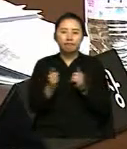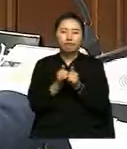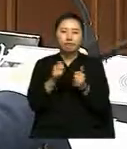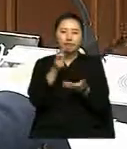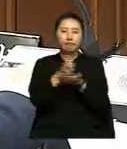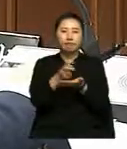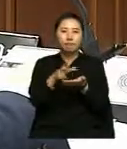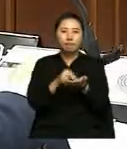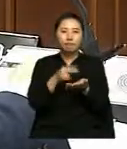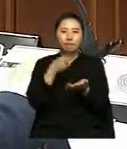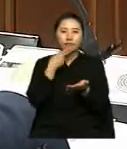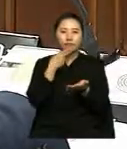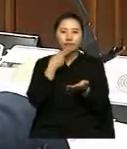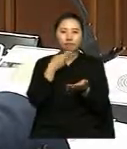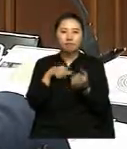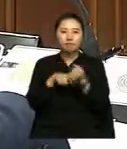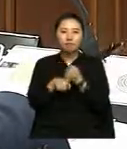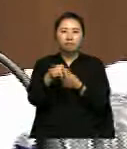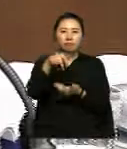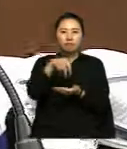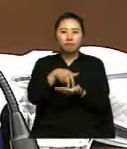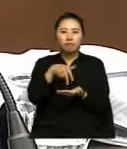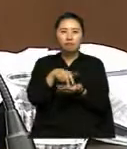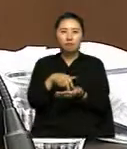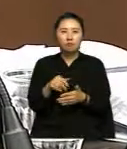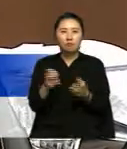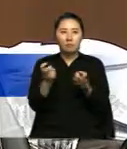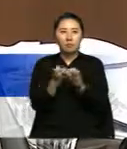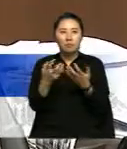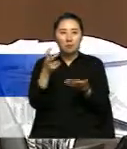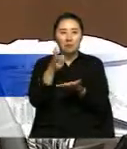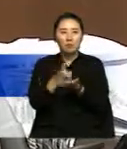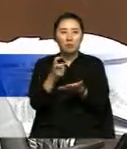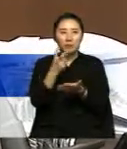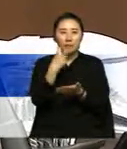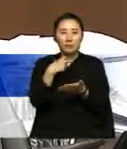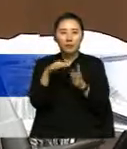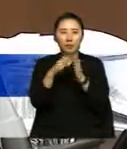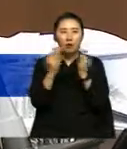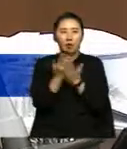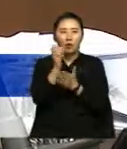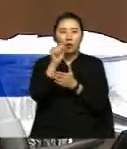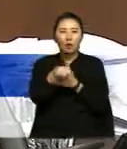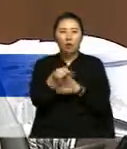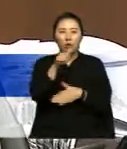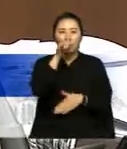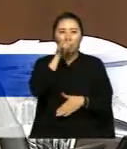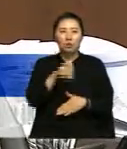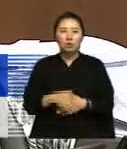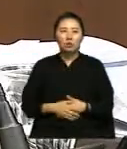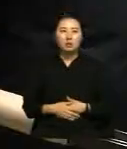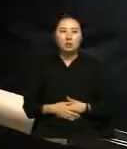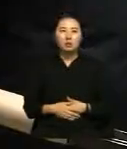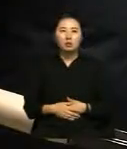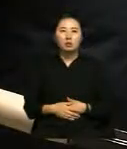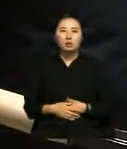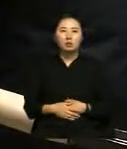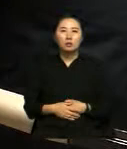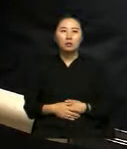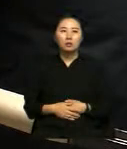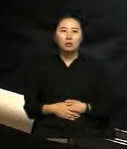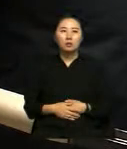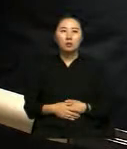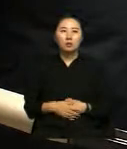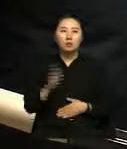법적으로 문제될 게 없다는 입장입니다. 어차피 법에서는 그두 가지 방식 다 허용되고 있어요. 저희한테.